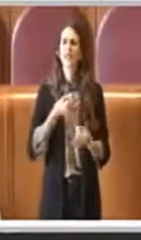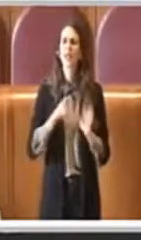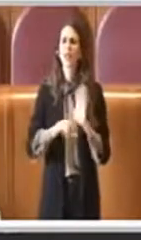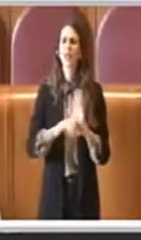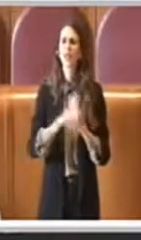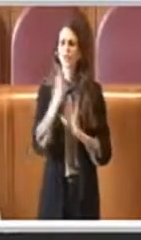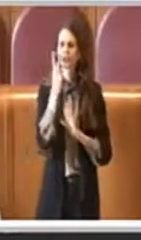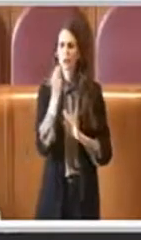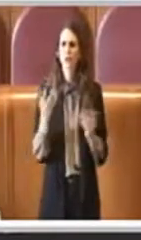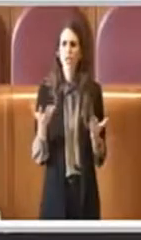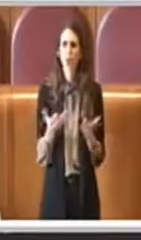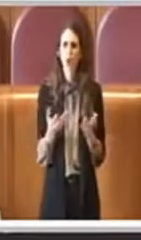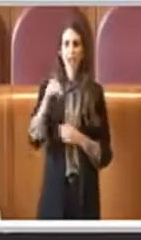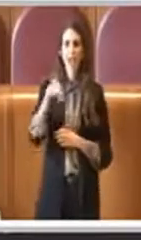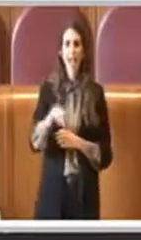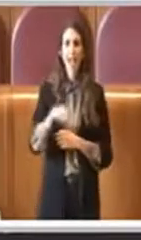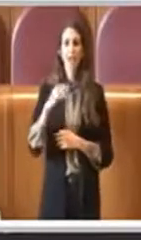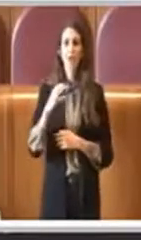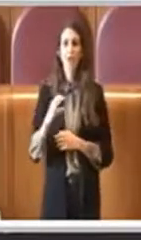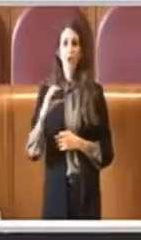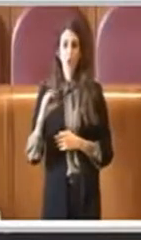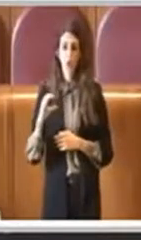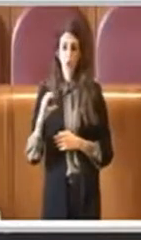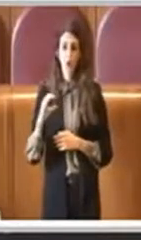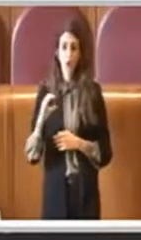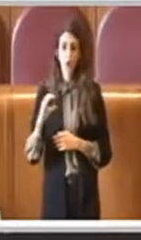fatto che gli NCC possono, che